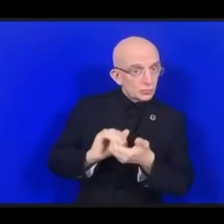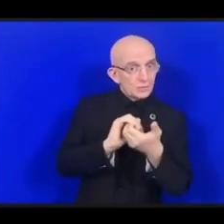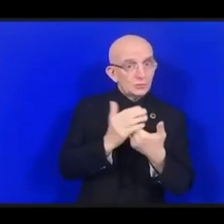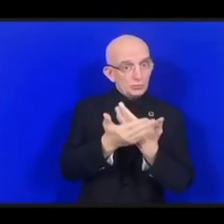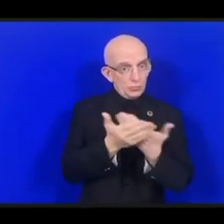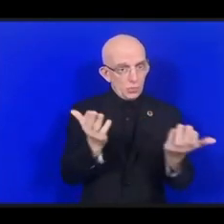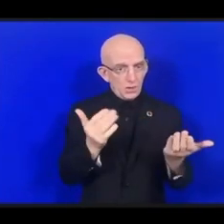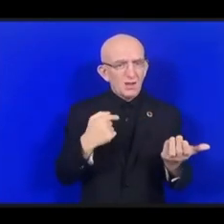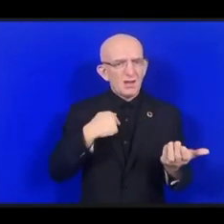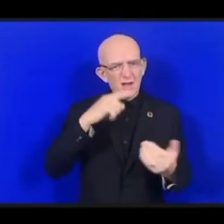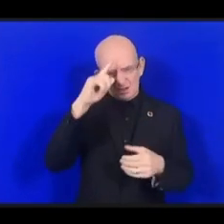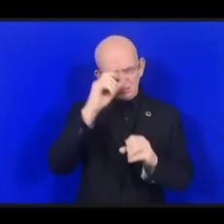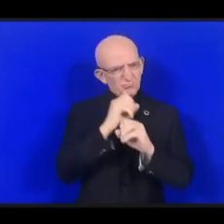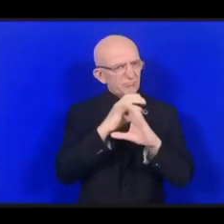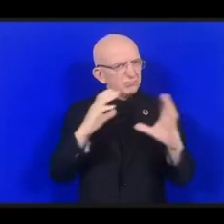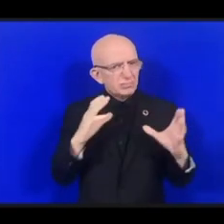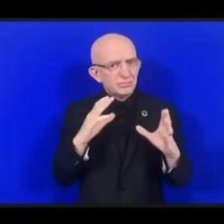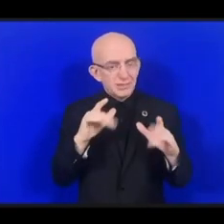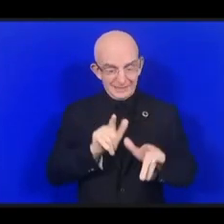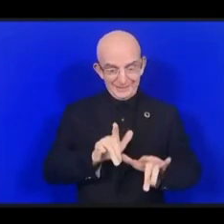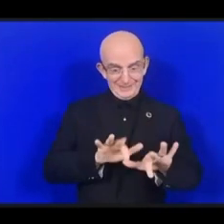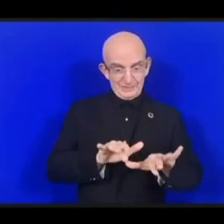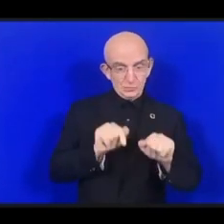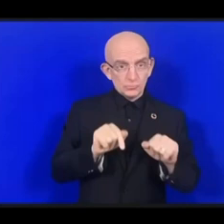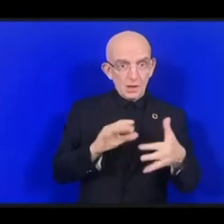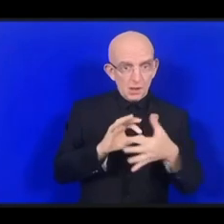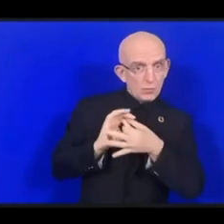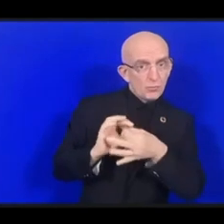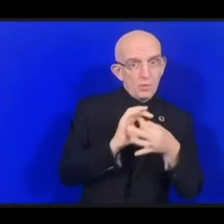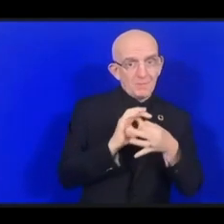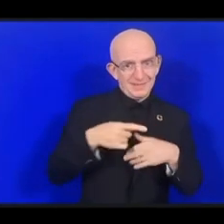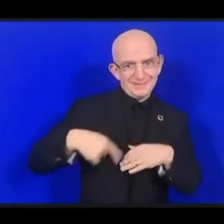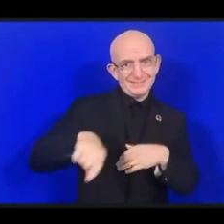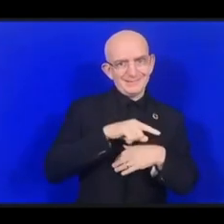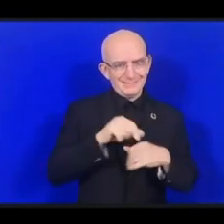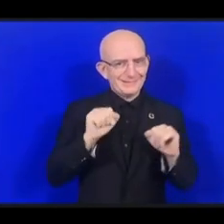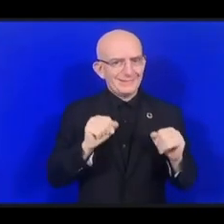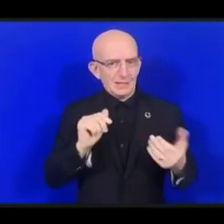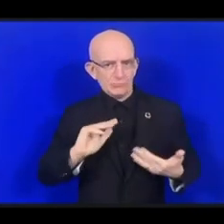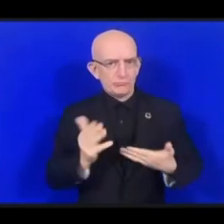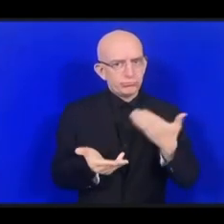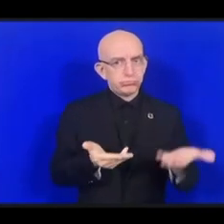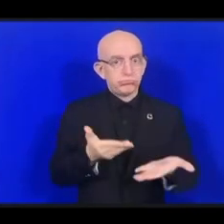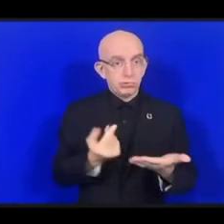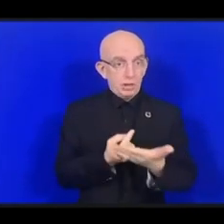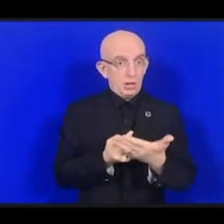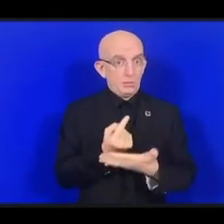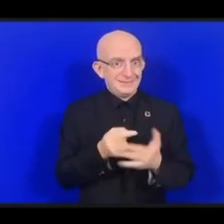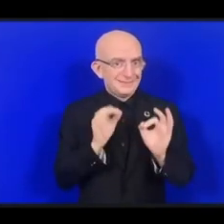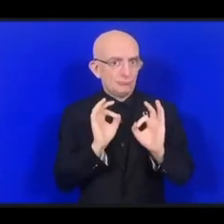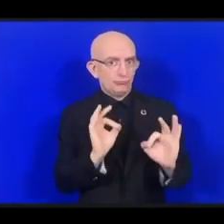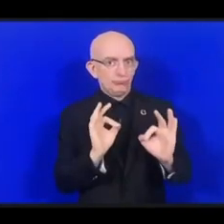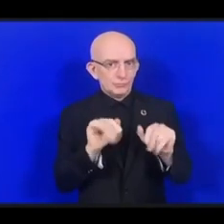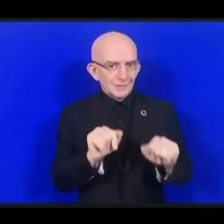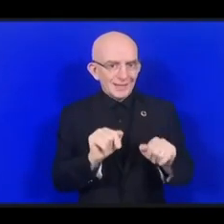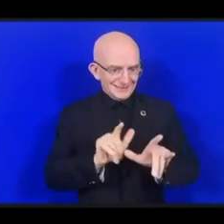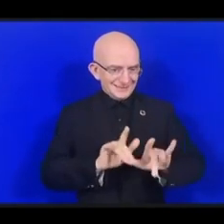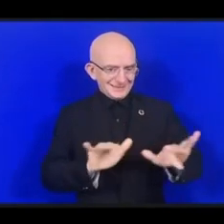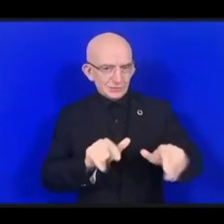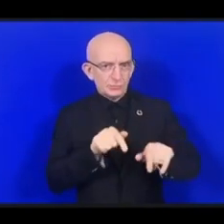فريده لمعالجه الجوانب الحيويه للتعاون الرقمي بما في ذلك الذكاء الاصطناعي ونقل